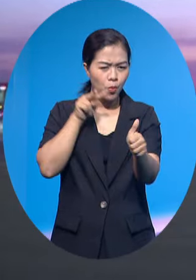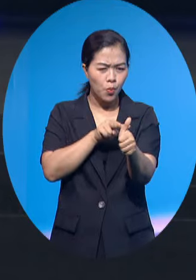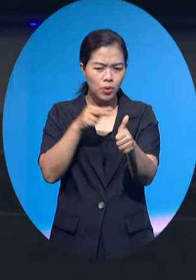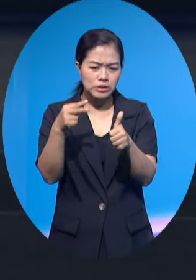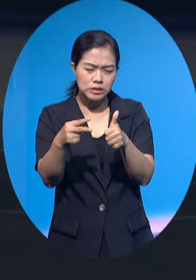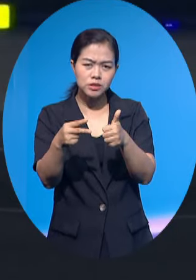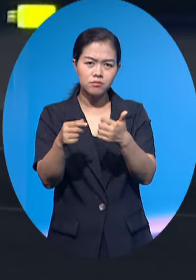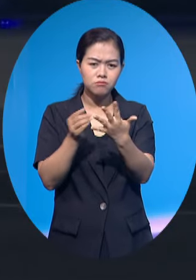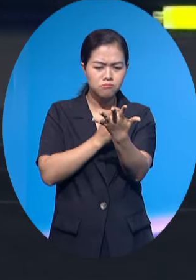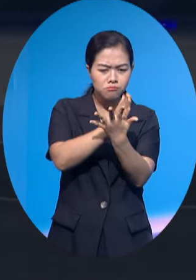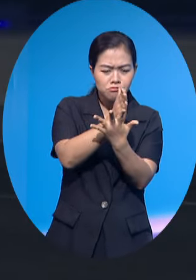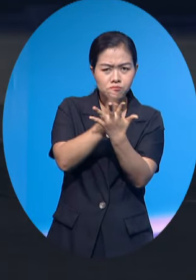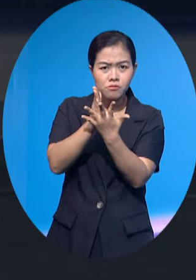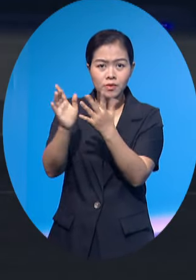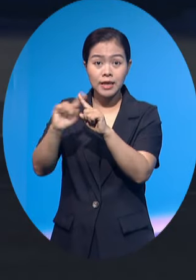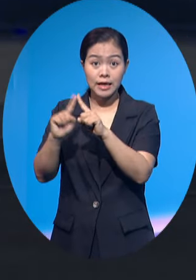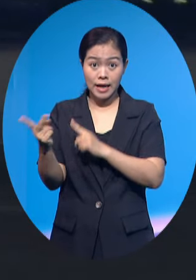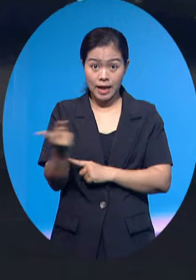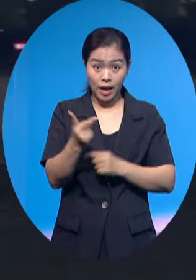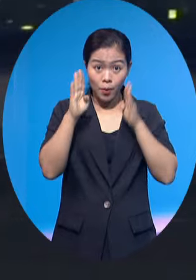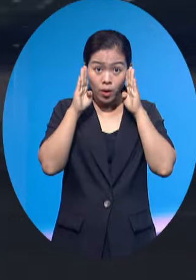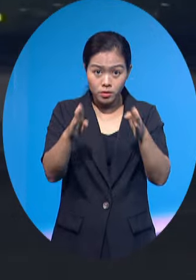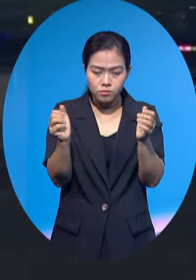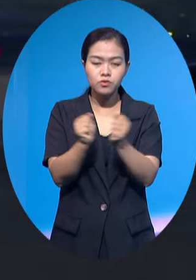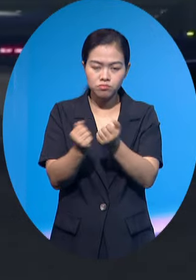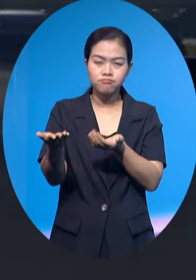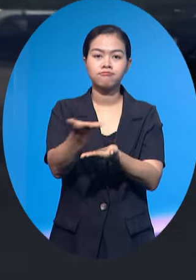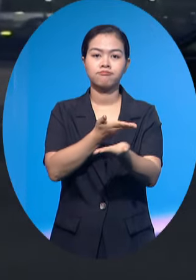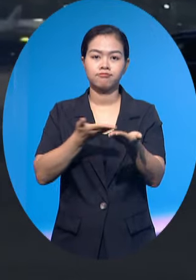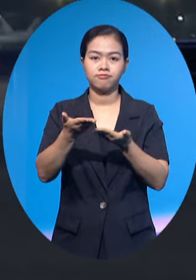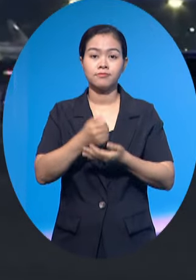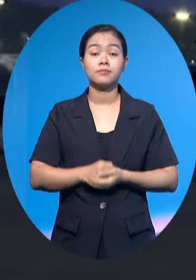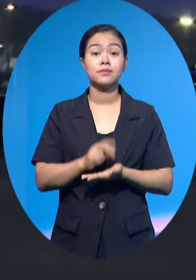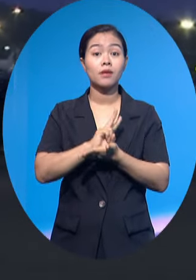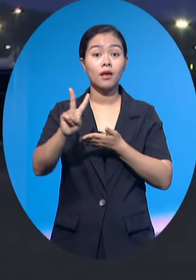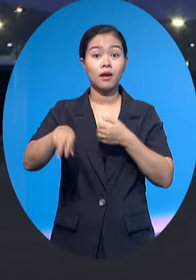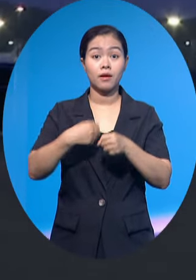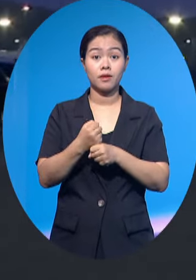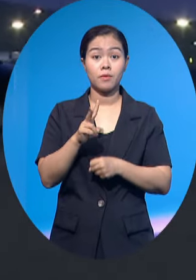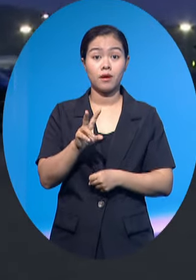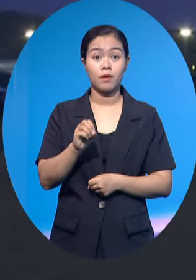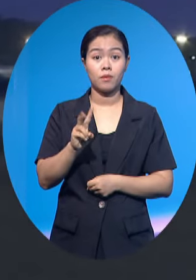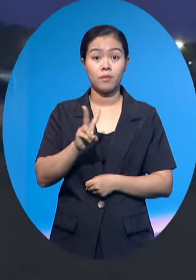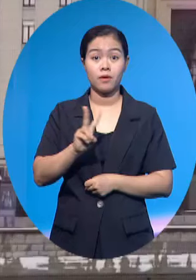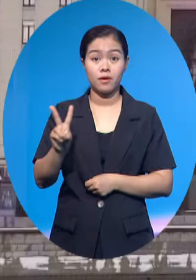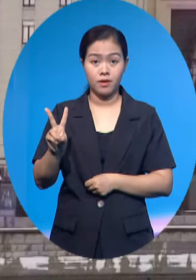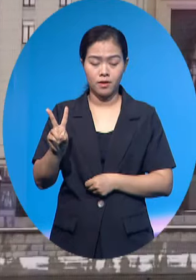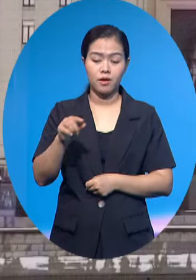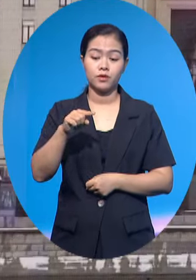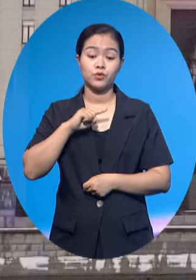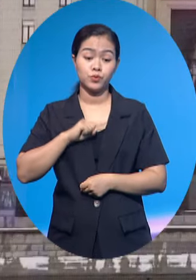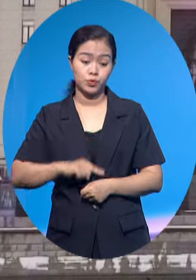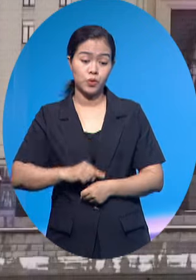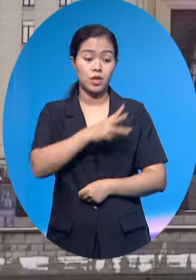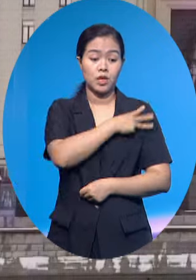vấn đề quốc tế và khu vực mà hai bên cùng quan tâm vào tháng 2 năm 2022 Trung Quốc và gaa đã tuyên bố mối quan hệ đối